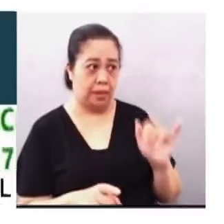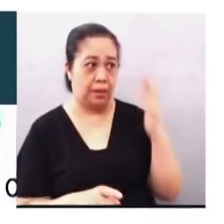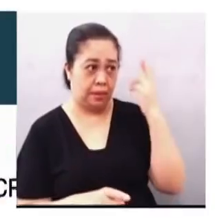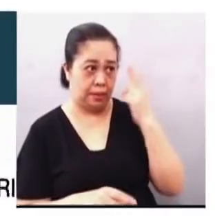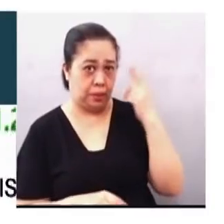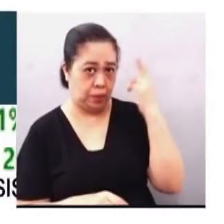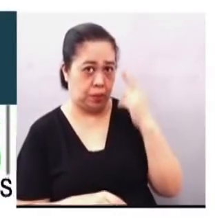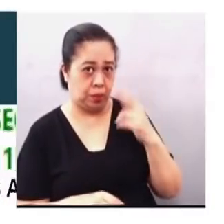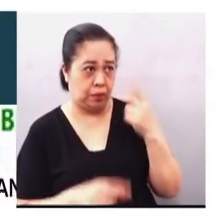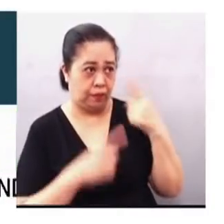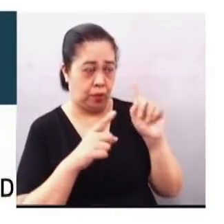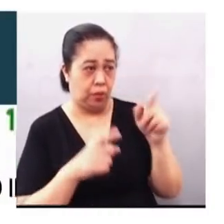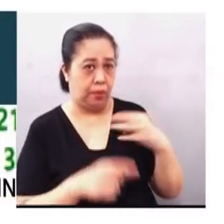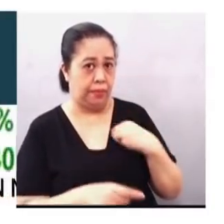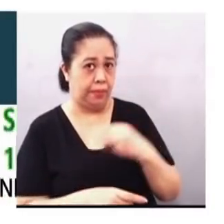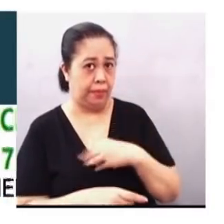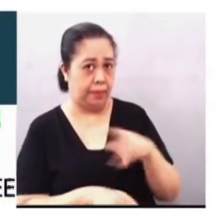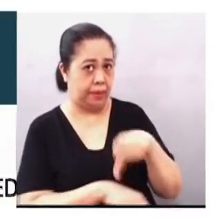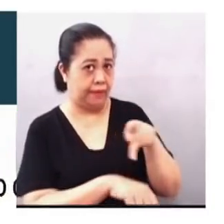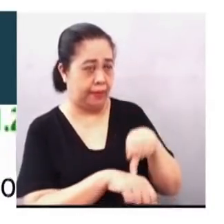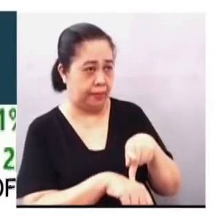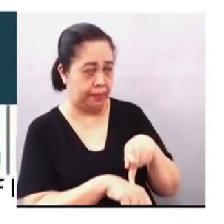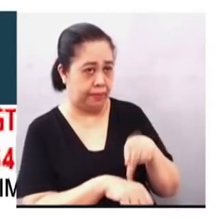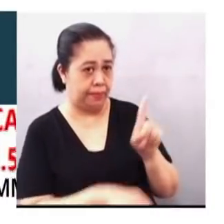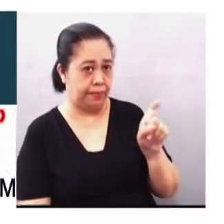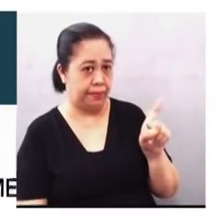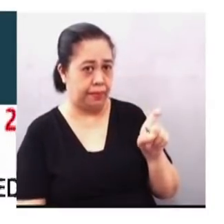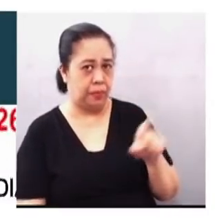sa pagiging miyembro ng Pilipinas?